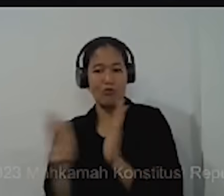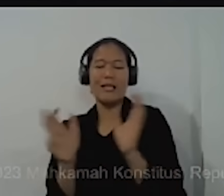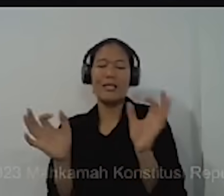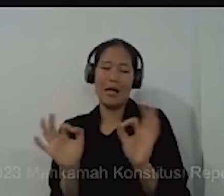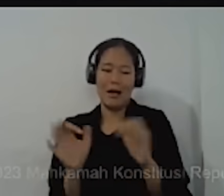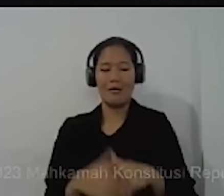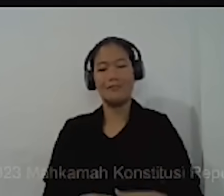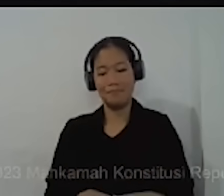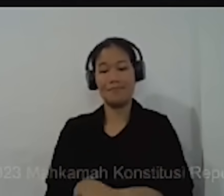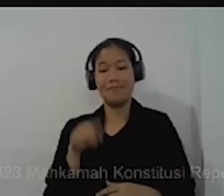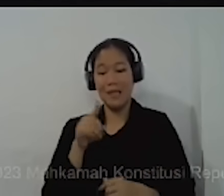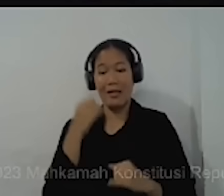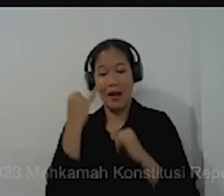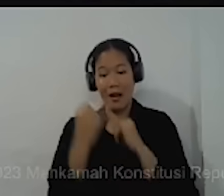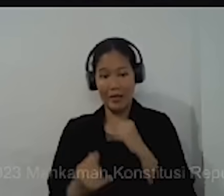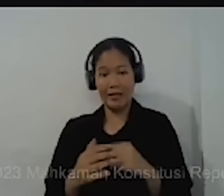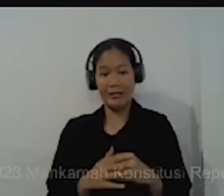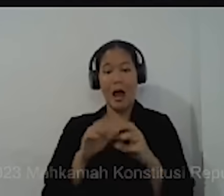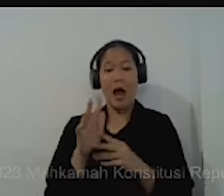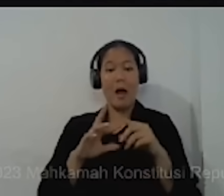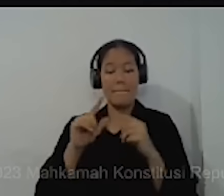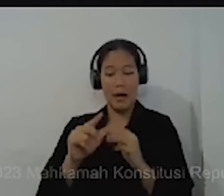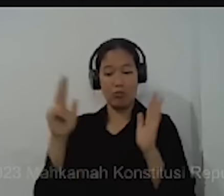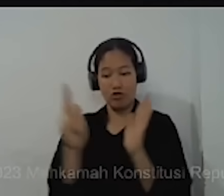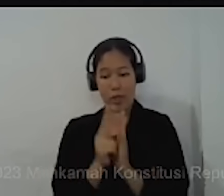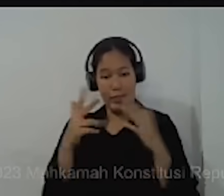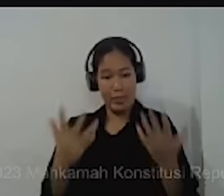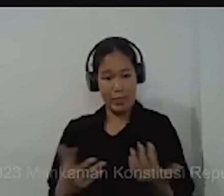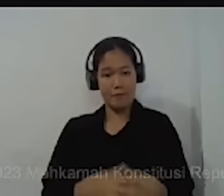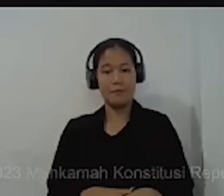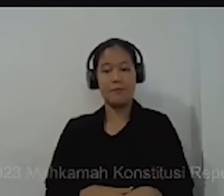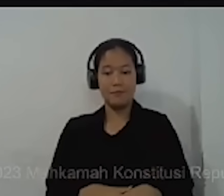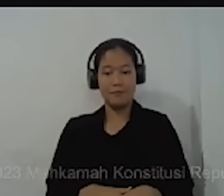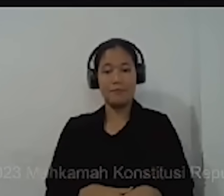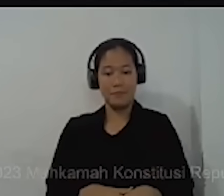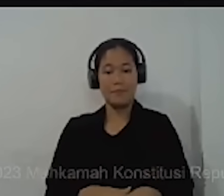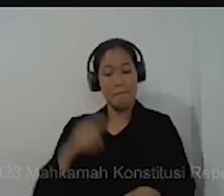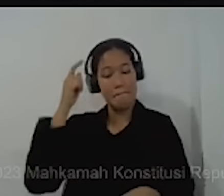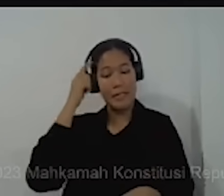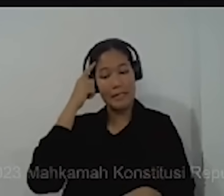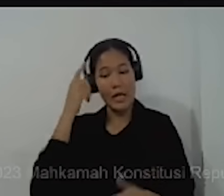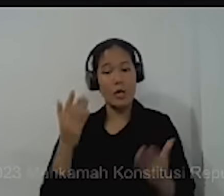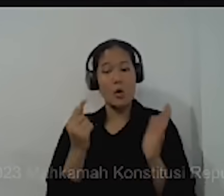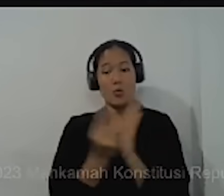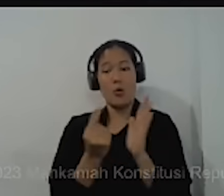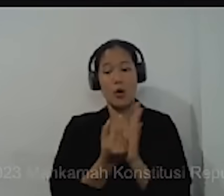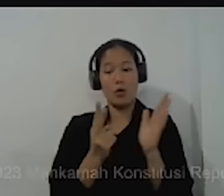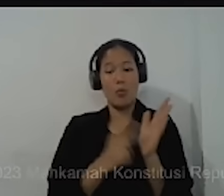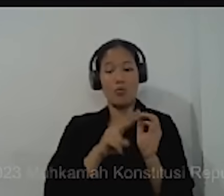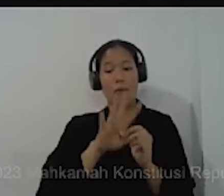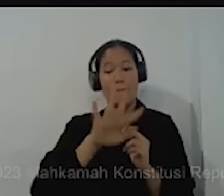nah yang terakhir Amar putusan mengingat undang-undang Nomor 24 Tahun